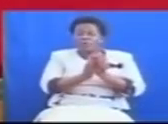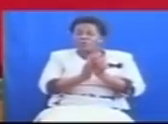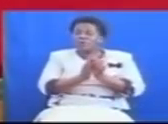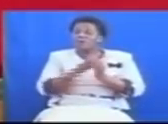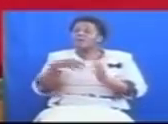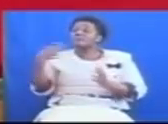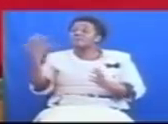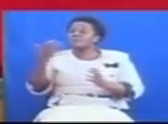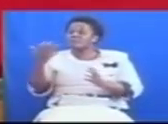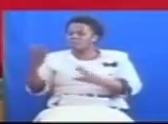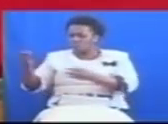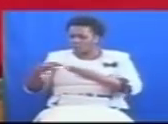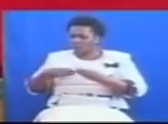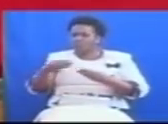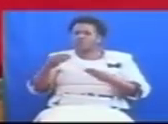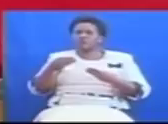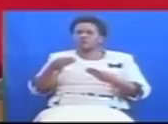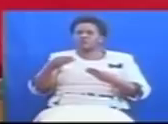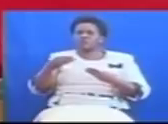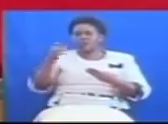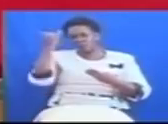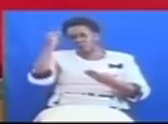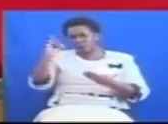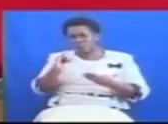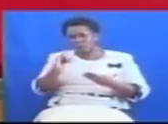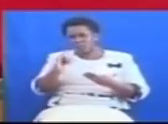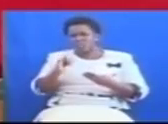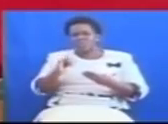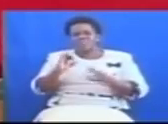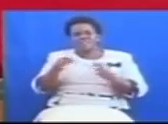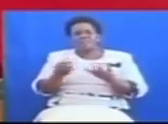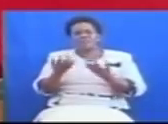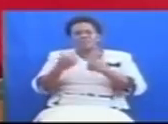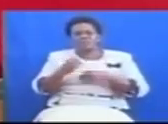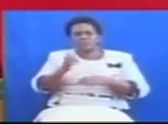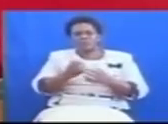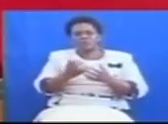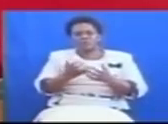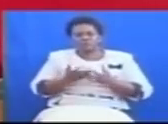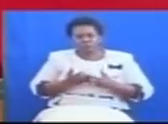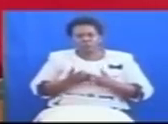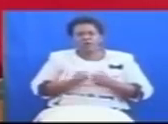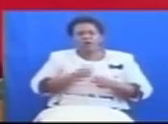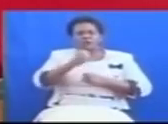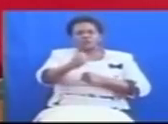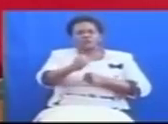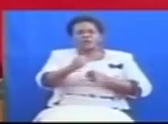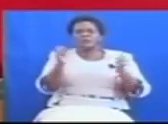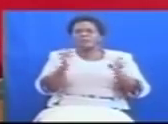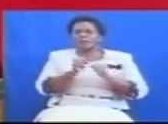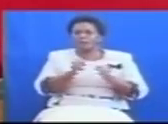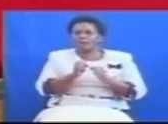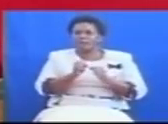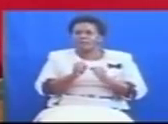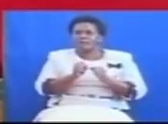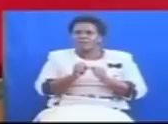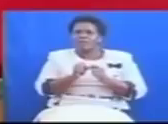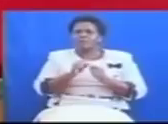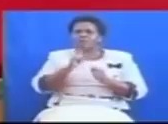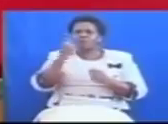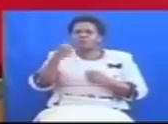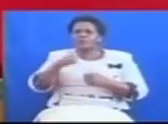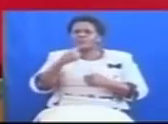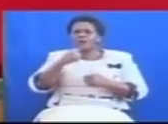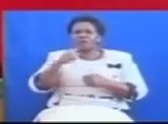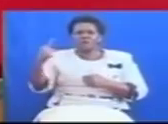serikali kuchukua hatua za haraka kudhibiti matumizi ya mifuko ya plastiki na kuweka mazingira wezeshi ya uwekezaji